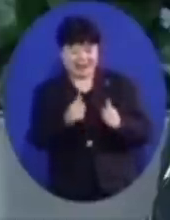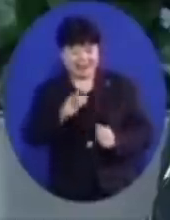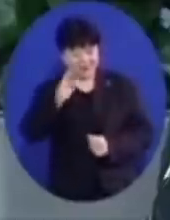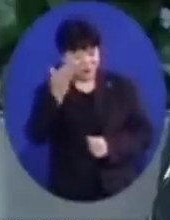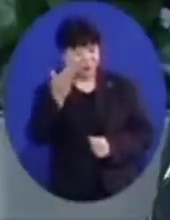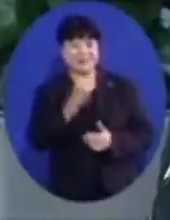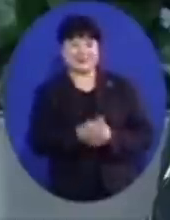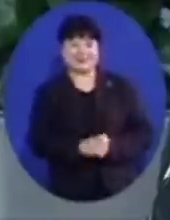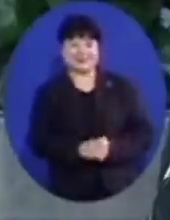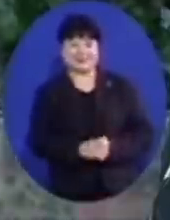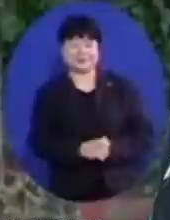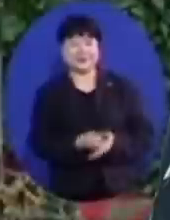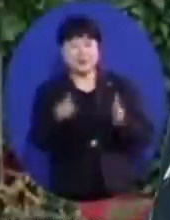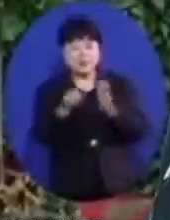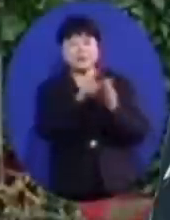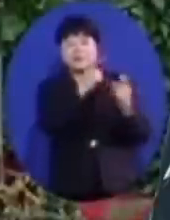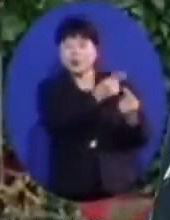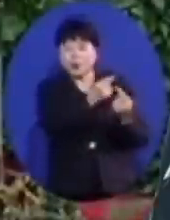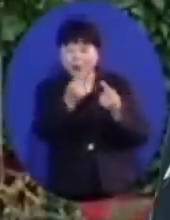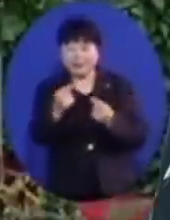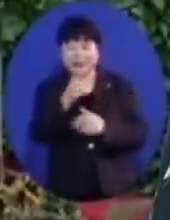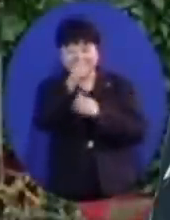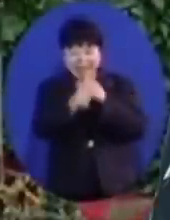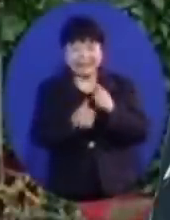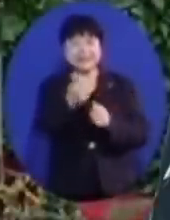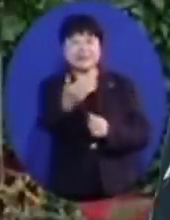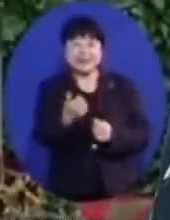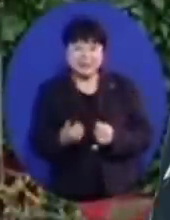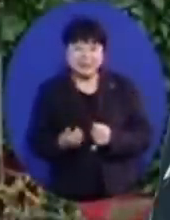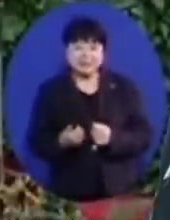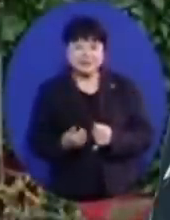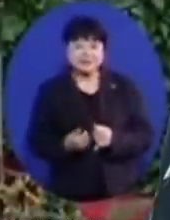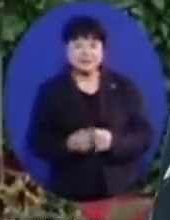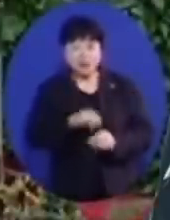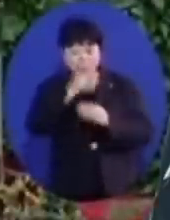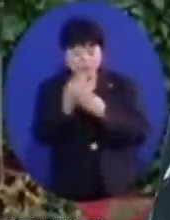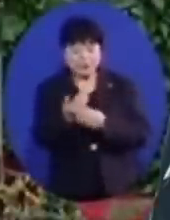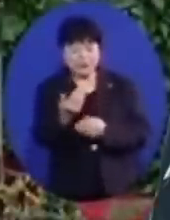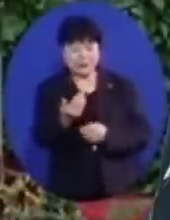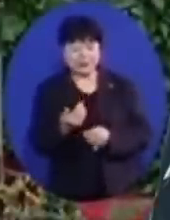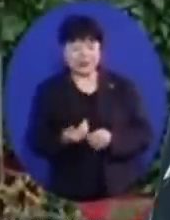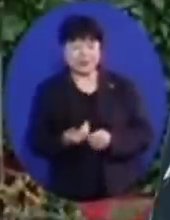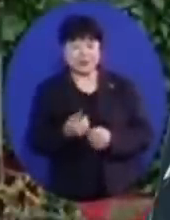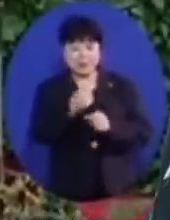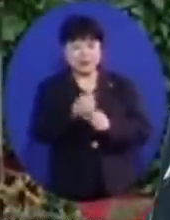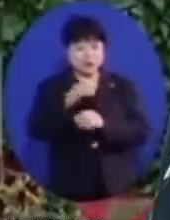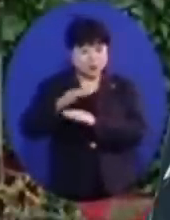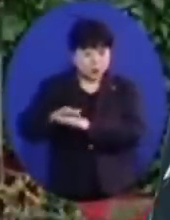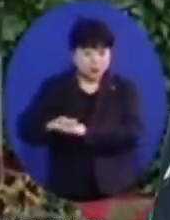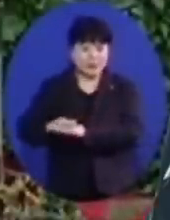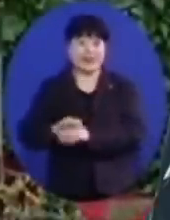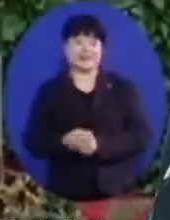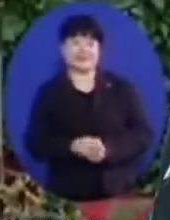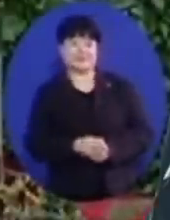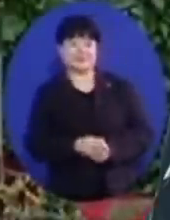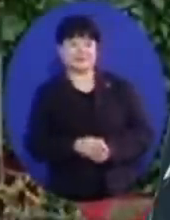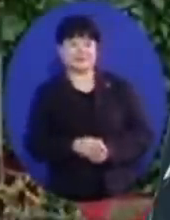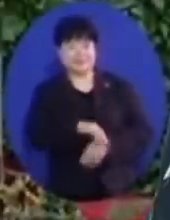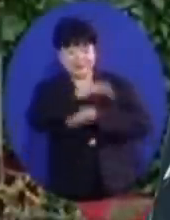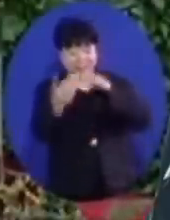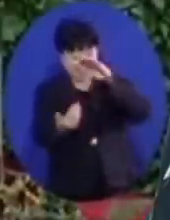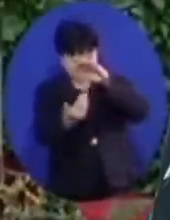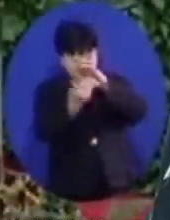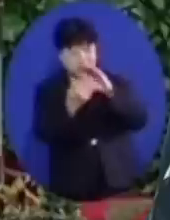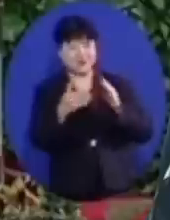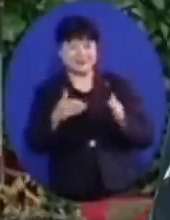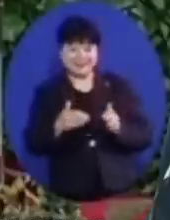것입니다 우리 신앙도 한 가지는 것입니다 하나님이 이미 우리가 온전하게 되도록 만들어 놓았던 것입니다 다 이루어